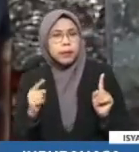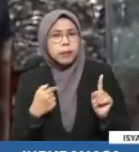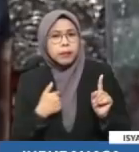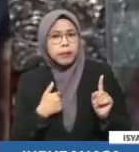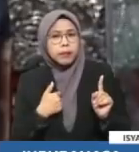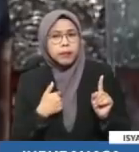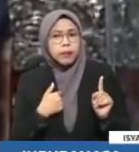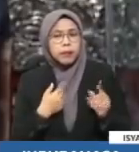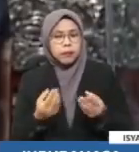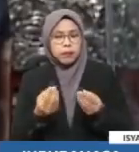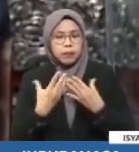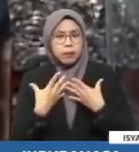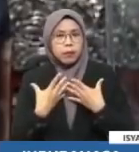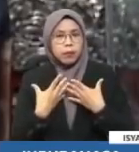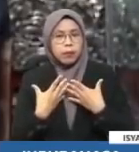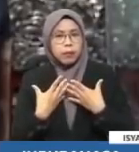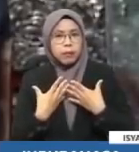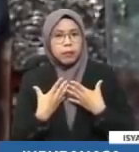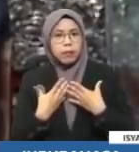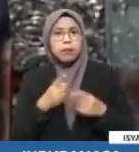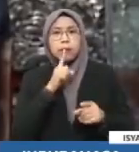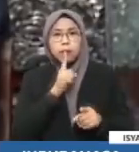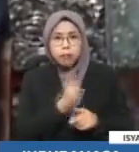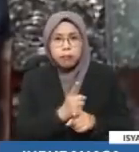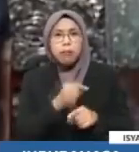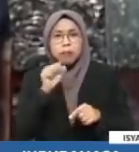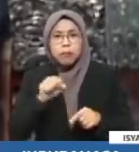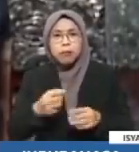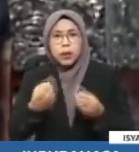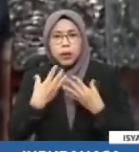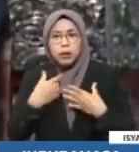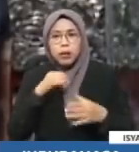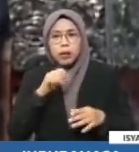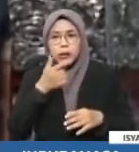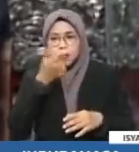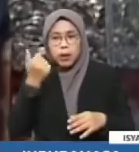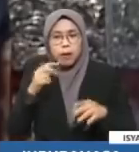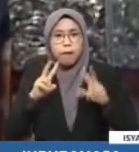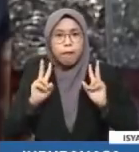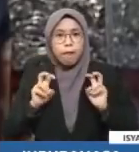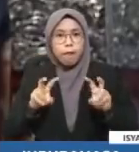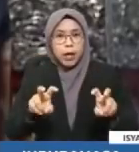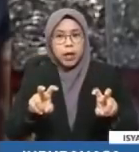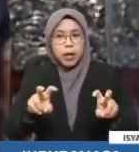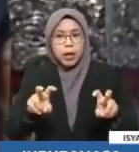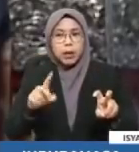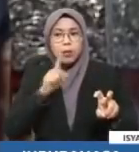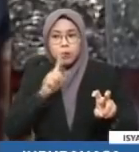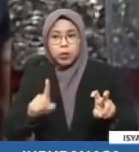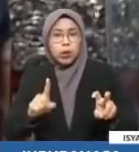saya diberitahu kemudian memang begitu sebab by Restu